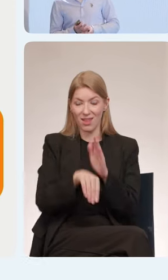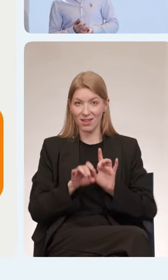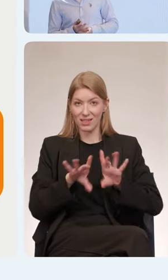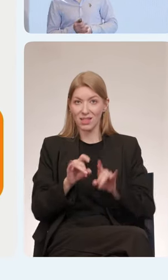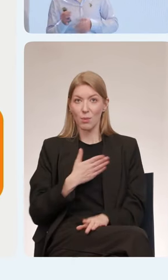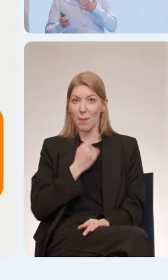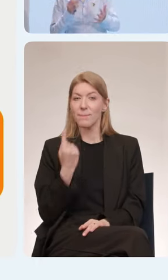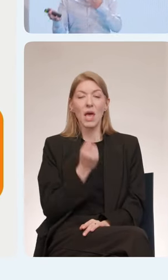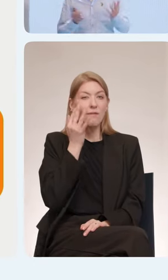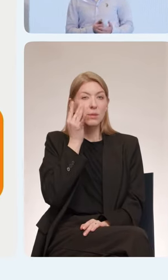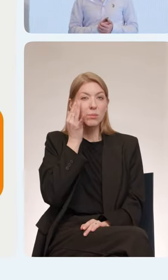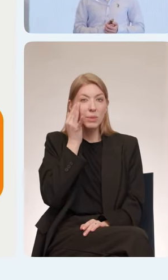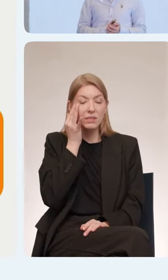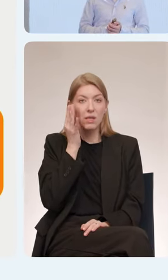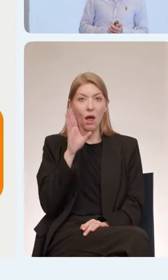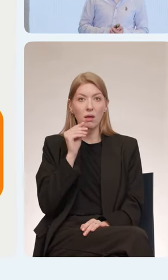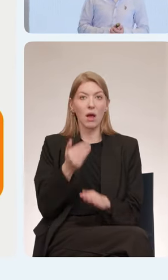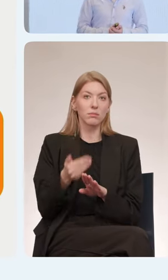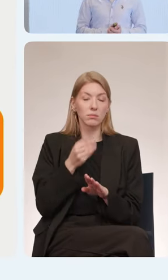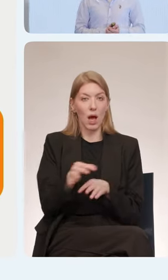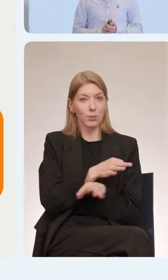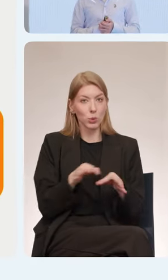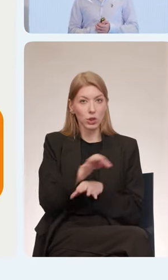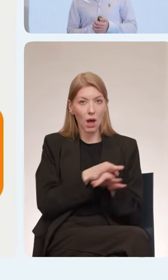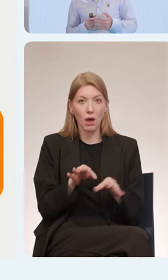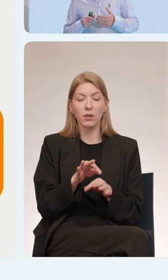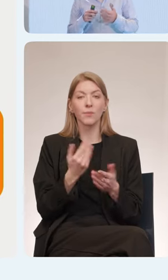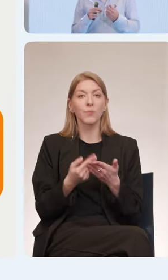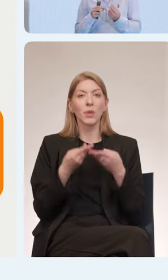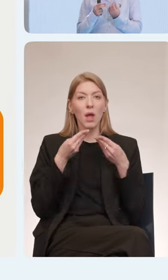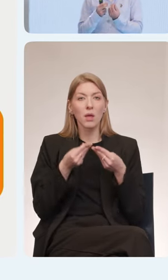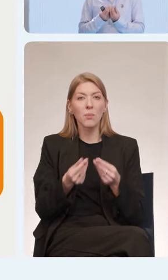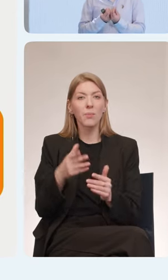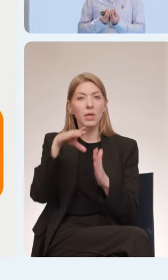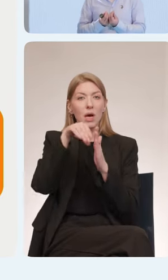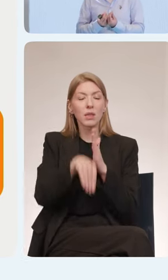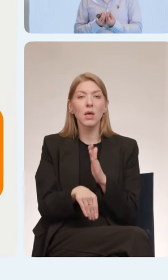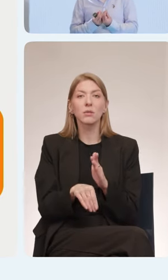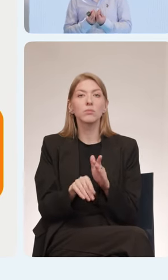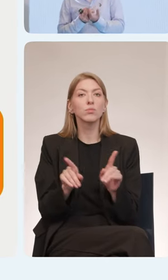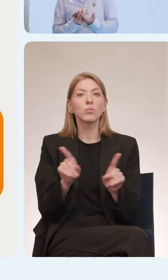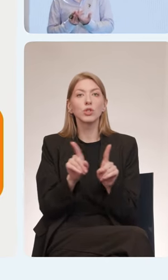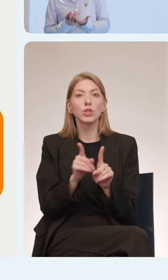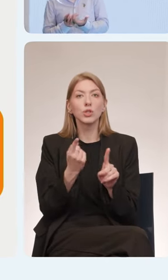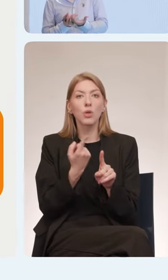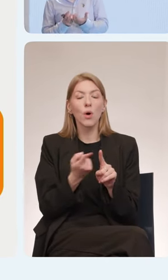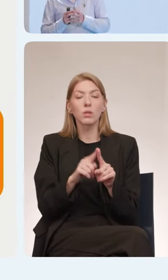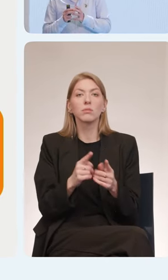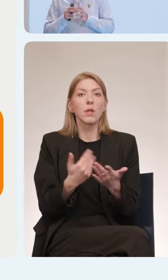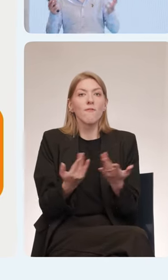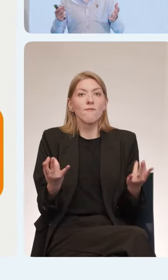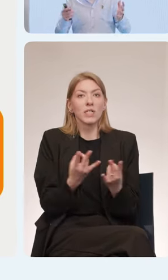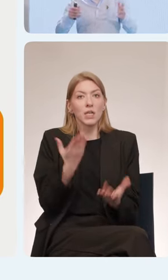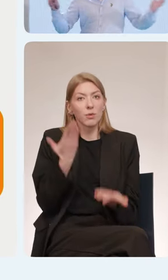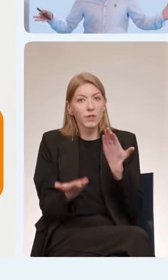первая мысль, когда мы с коллегами обсуждали, а импакт-контент, он сам по себе, насколько он нужен и востребован вот такой